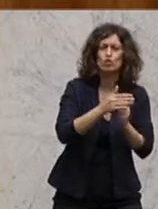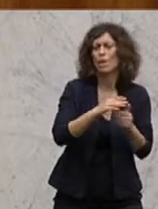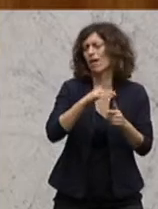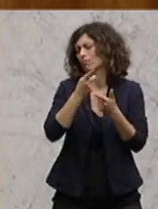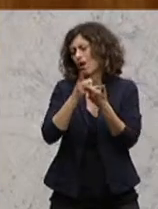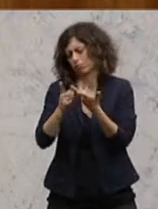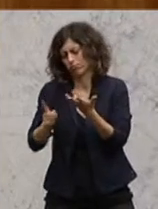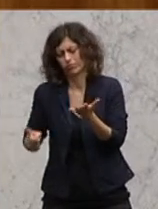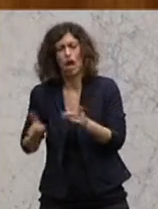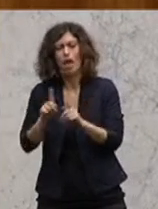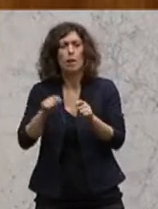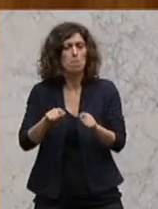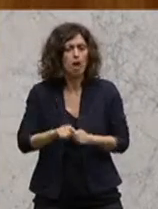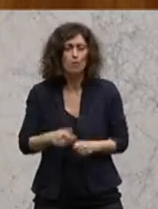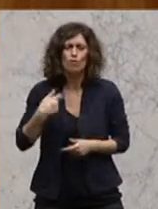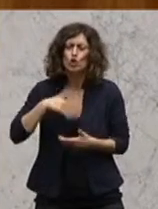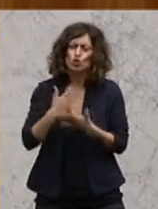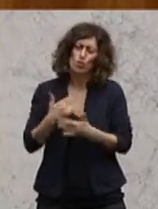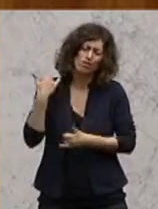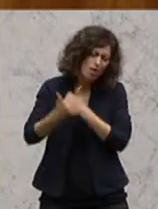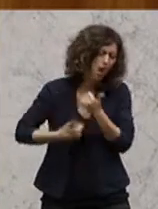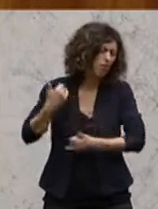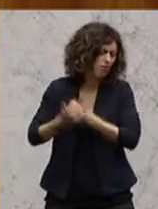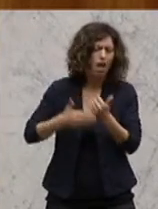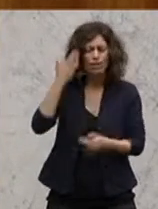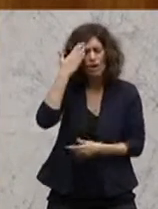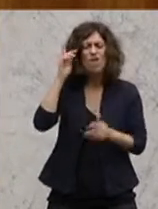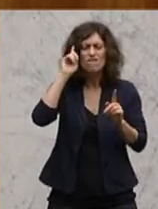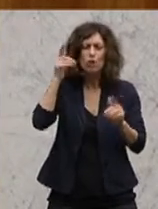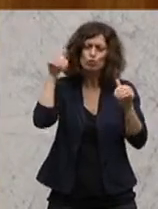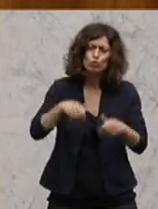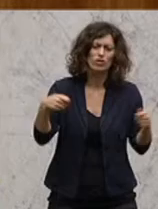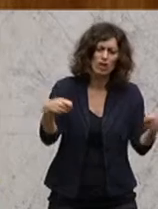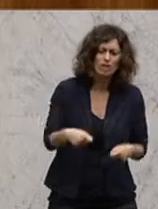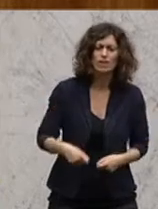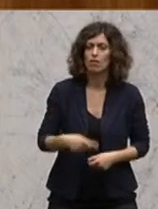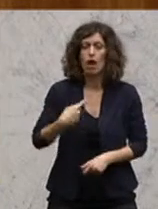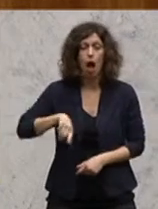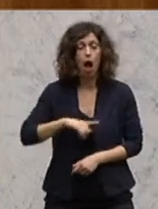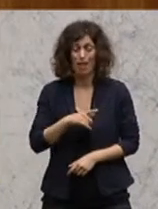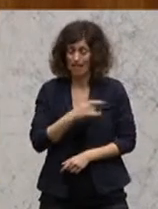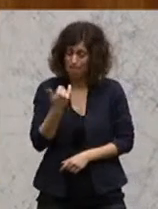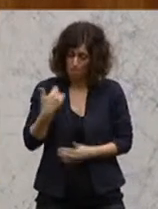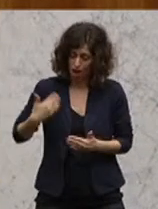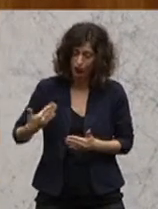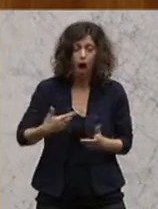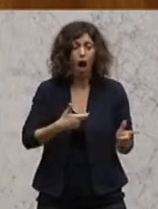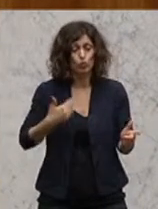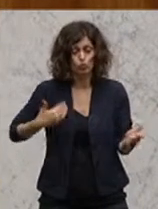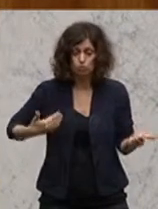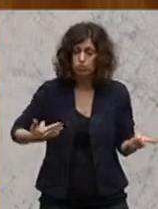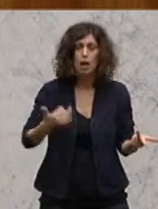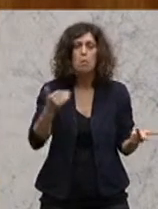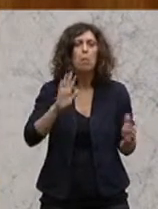Maßnahmen, die wir alle seit Jahr und Tag kennen, wo wir investieren müssen, die wurden allesamt in den Ausschüssen, egal in welchem